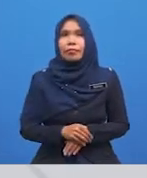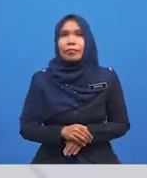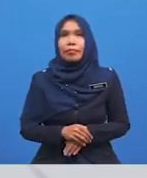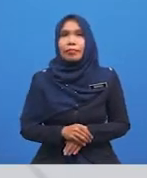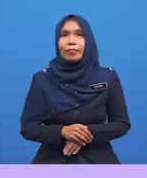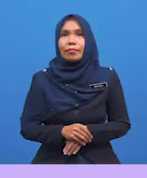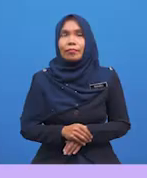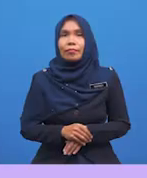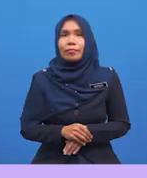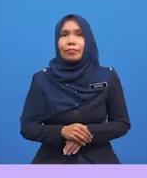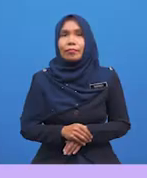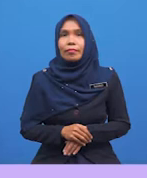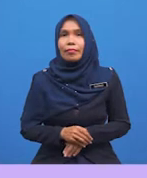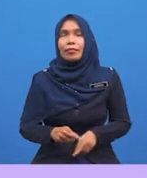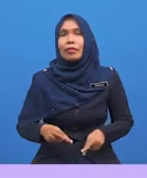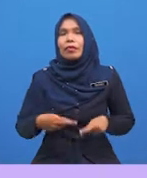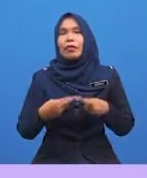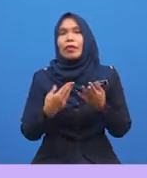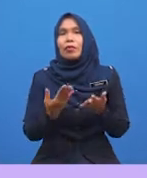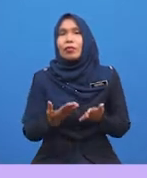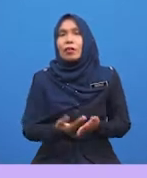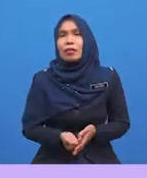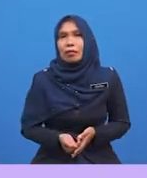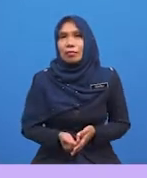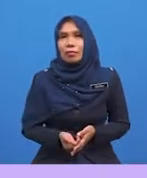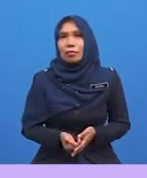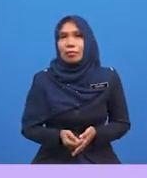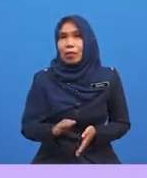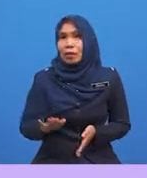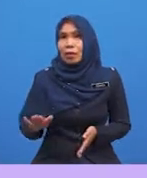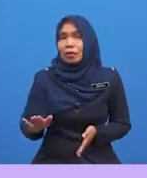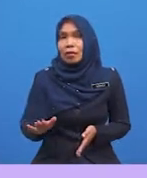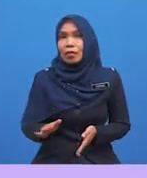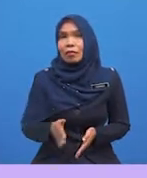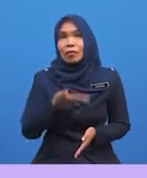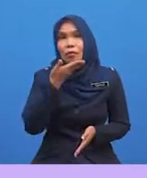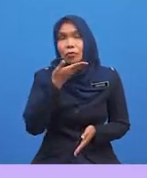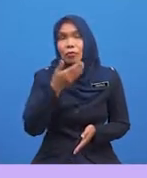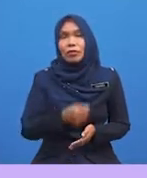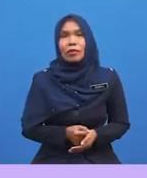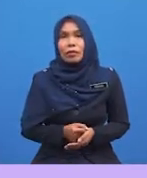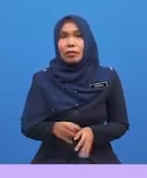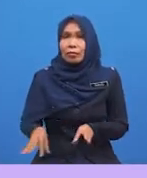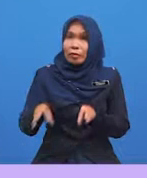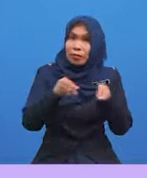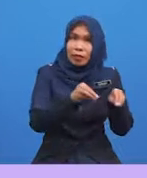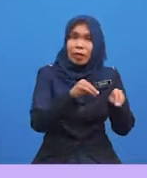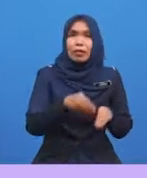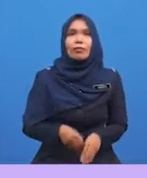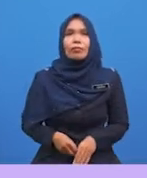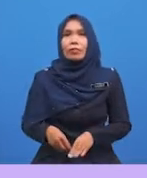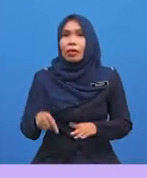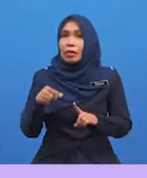Bangi, Selangor. Ramai anak-anak muda berhijrah ke kawasan yang mempunyai kemudahan pendidikan